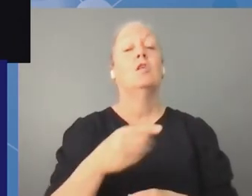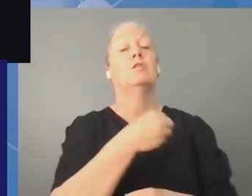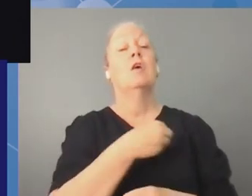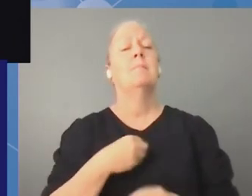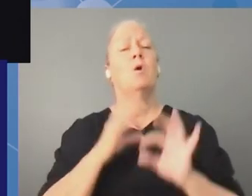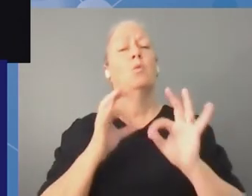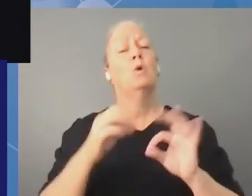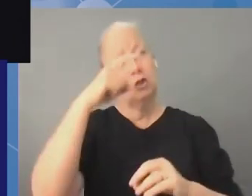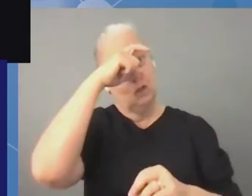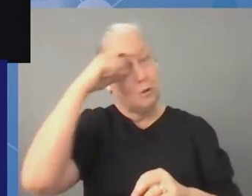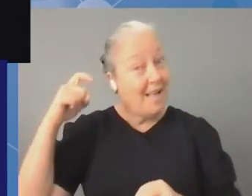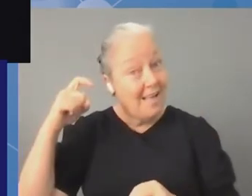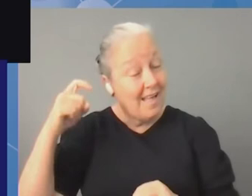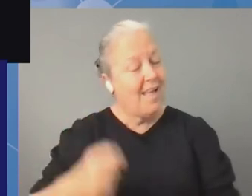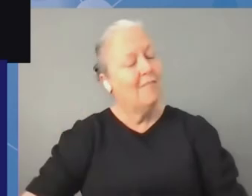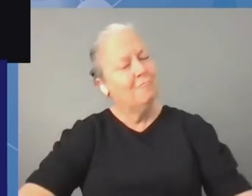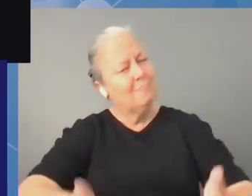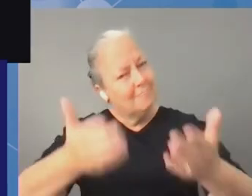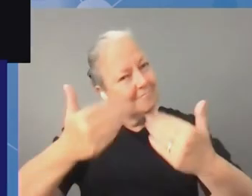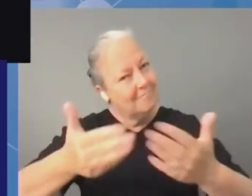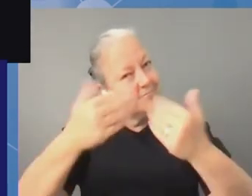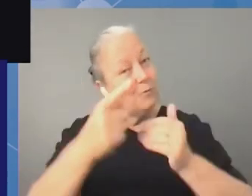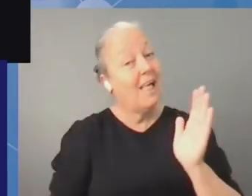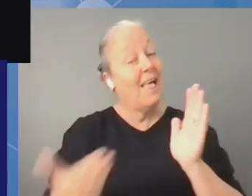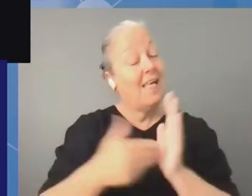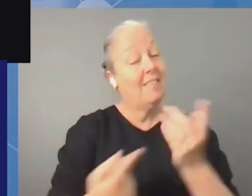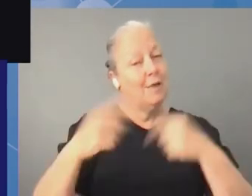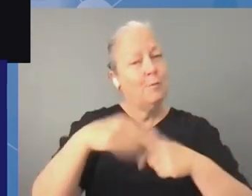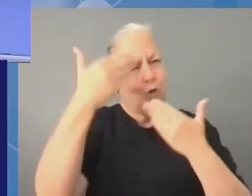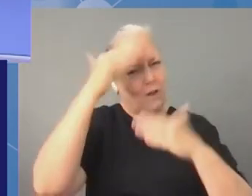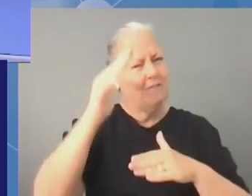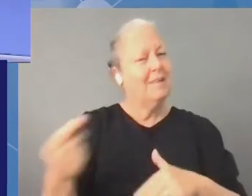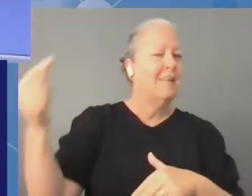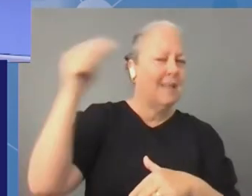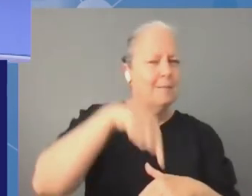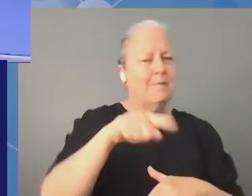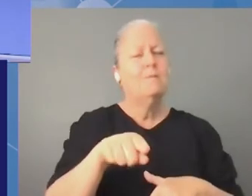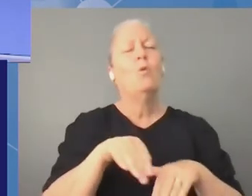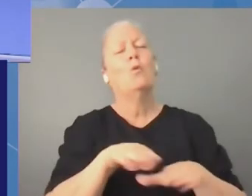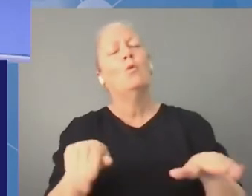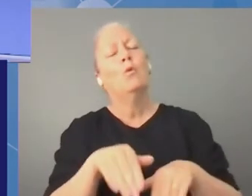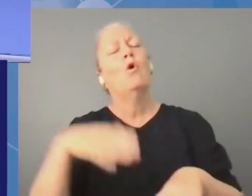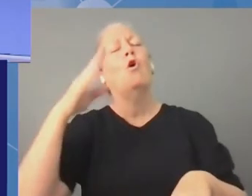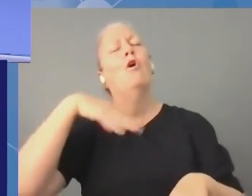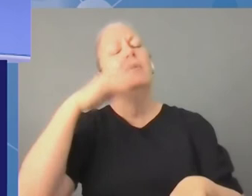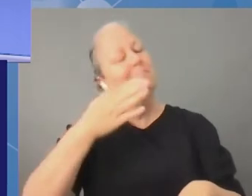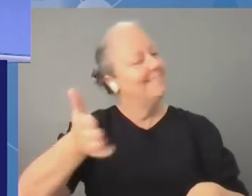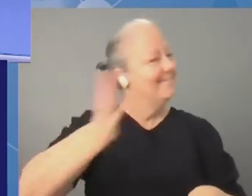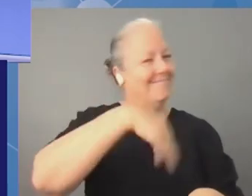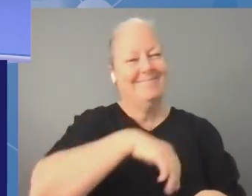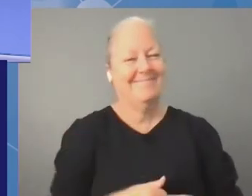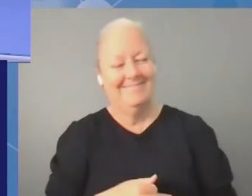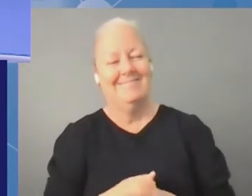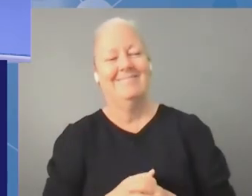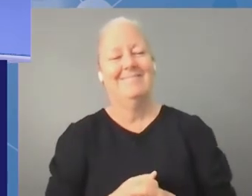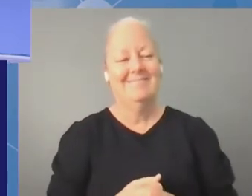保的吧，是波兰夏天的是非常美丽的一个地方的吧，所以欢迎大家到夏季到波兰